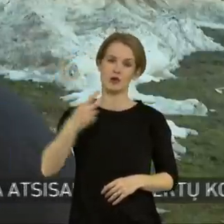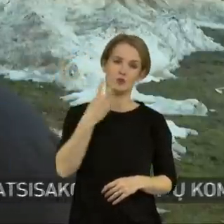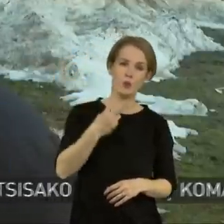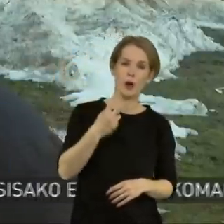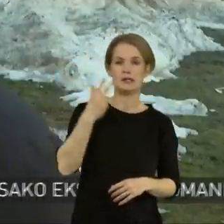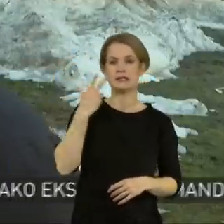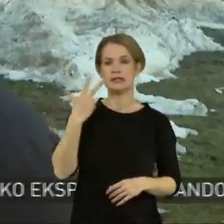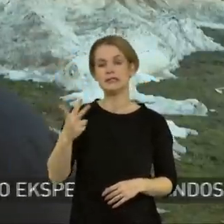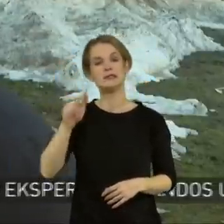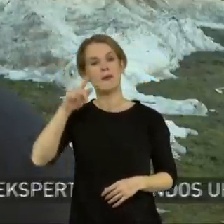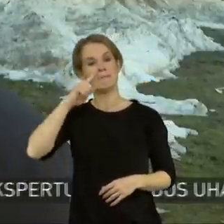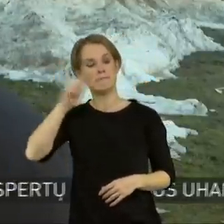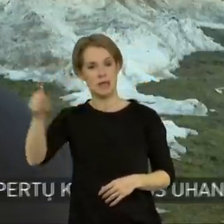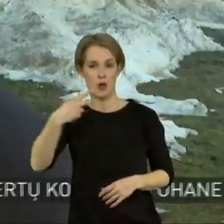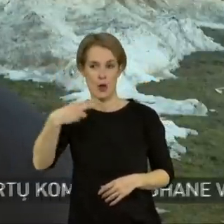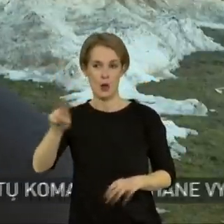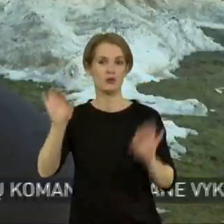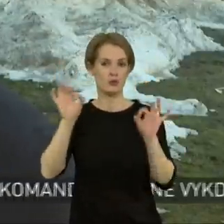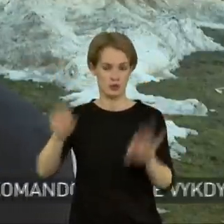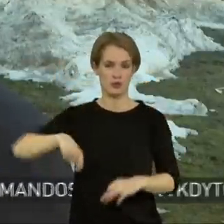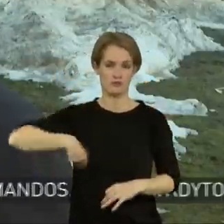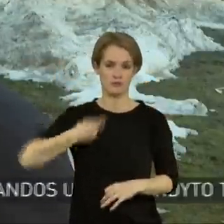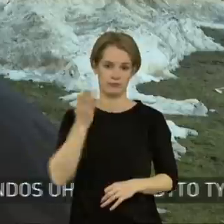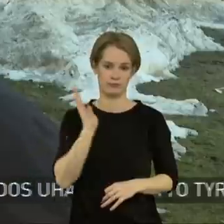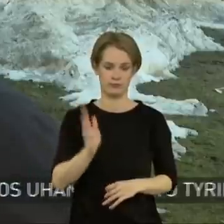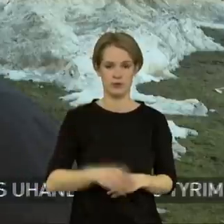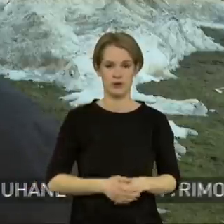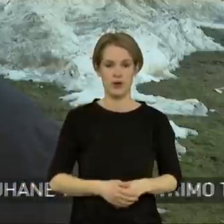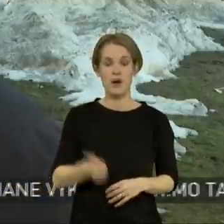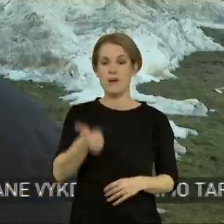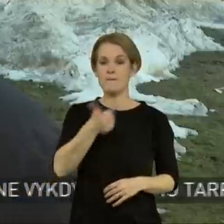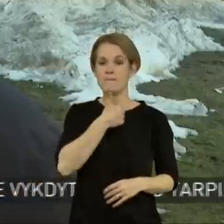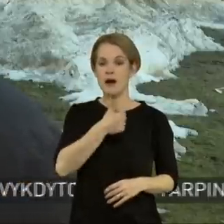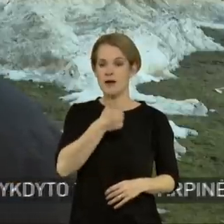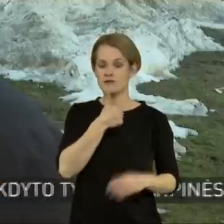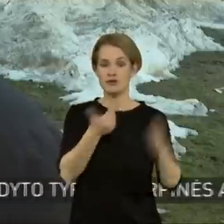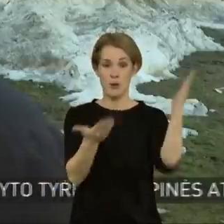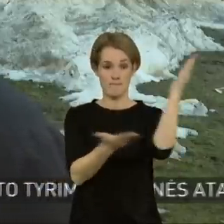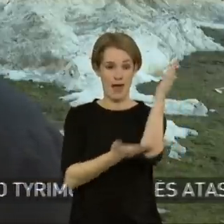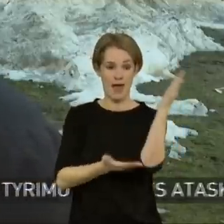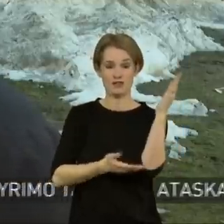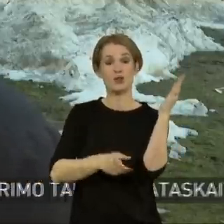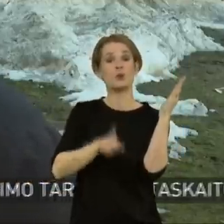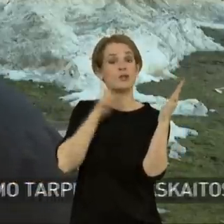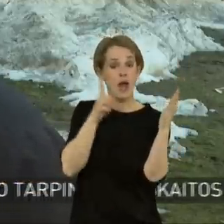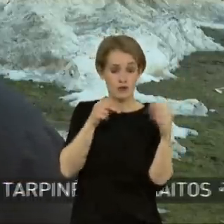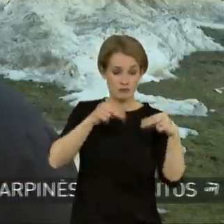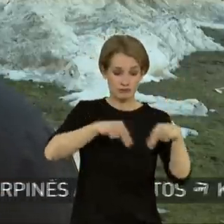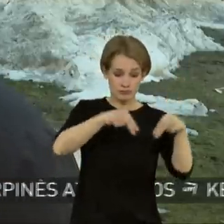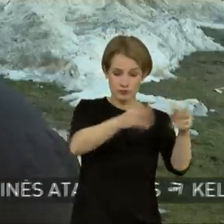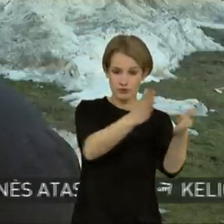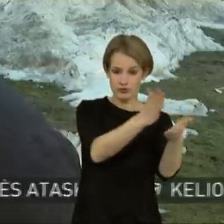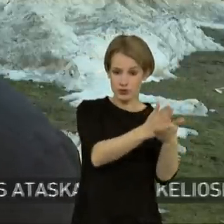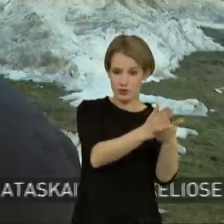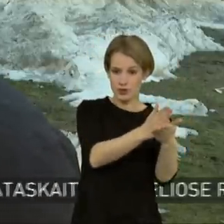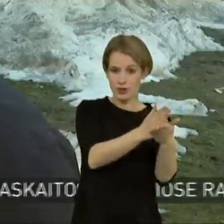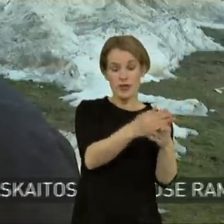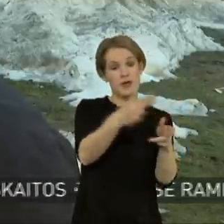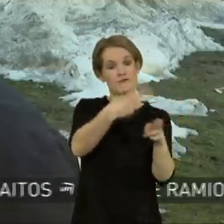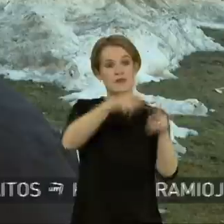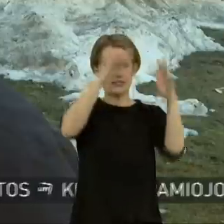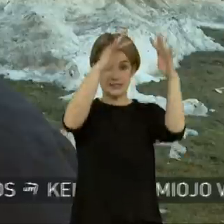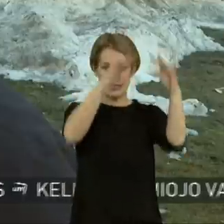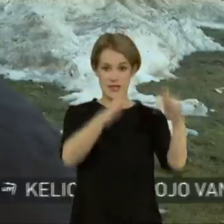nereikia pamiršti dar ir tokio dalyko, kad jaunuolynai ne tiek pažeidžiami yra dėl gausaus sniego, kiek dėl